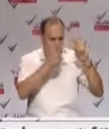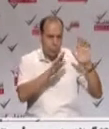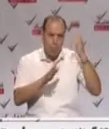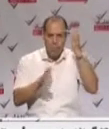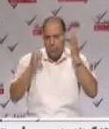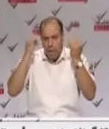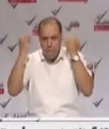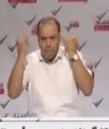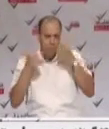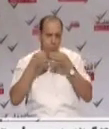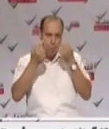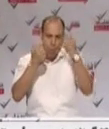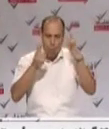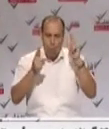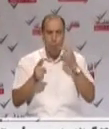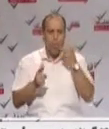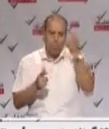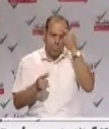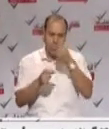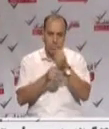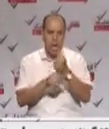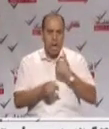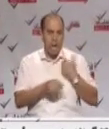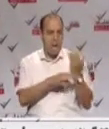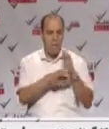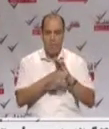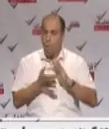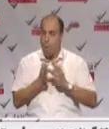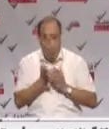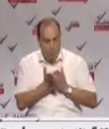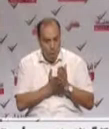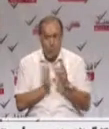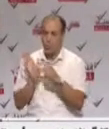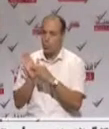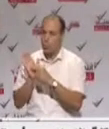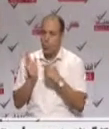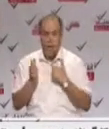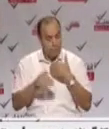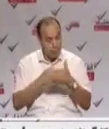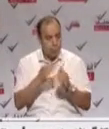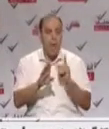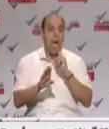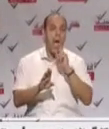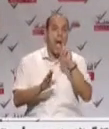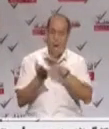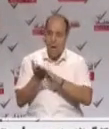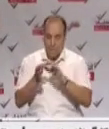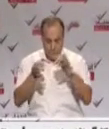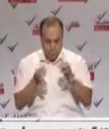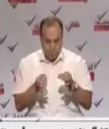حرية الرأي والفكر والتعبير والإعلام والنشر. وسوف ندافع عن كل هذه الحقوق الدستورية ونسعى لتكريسها على أرض